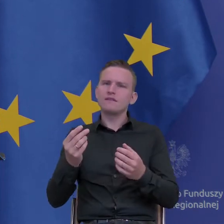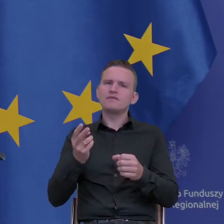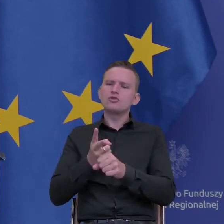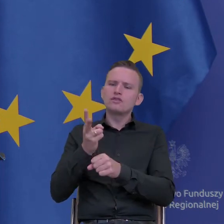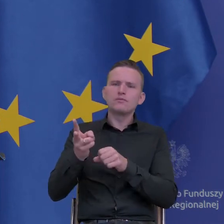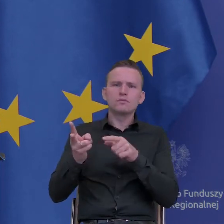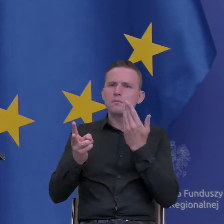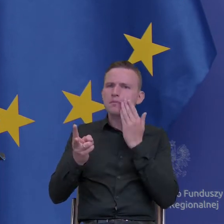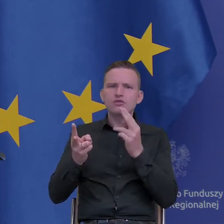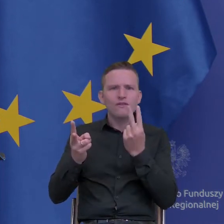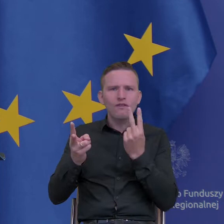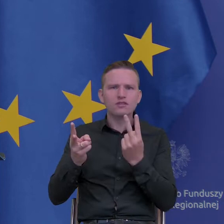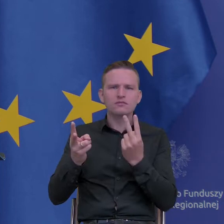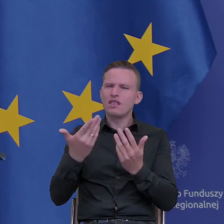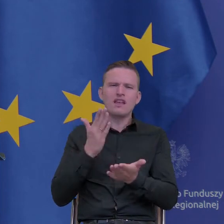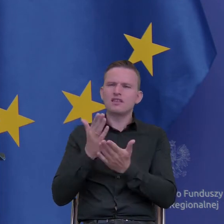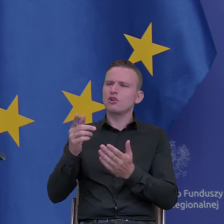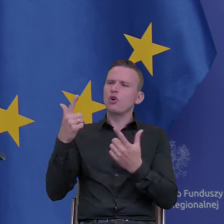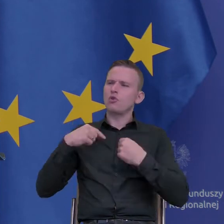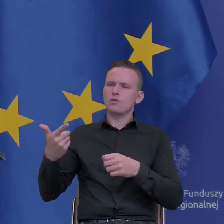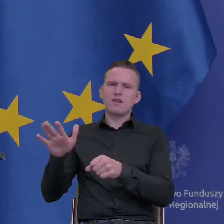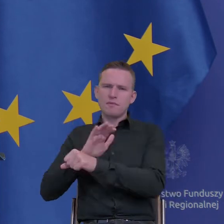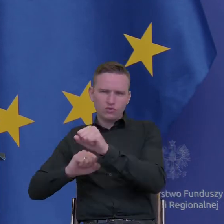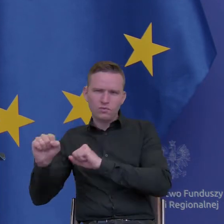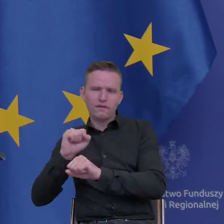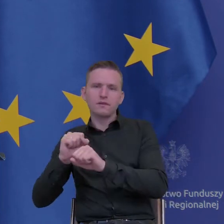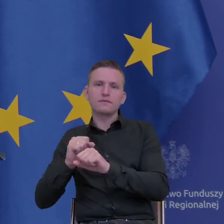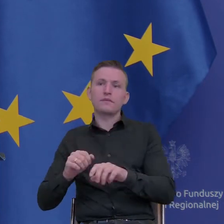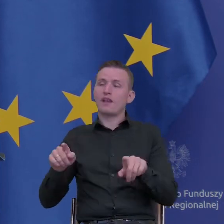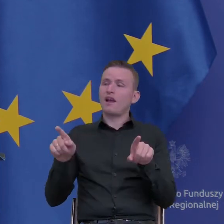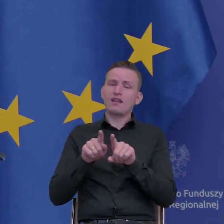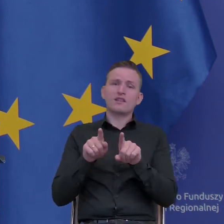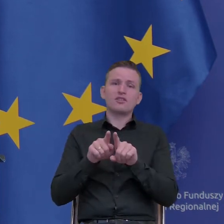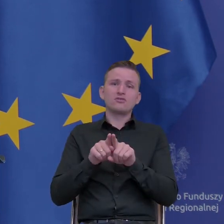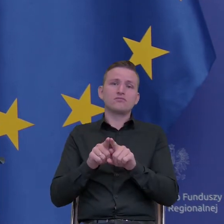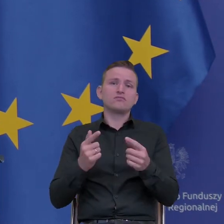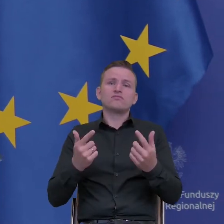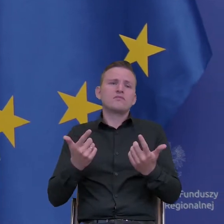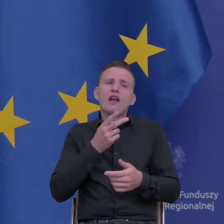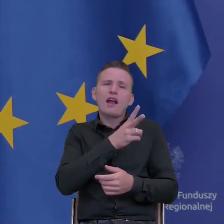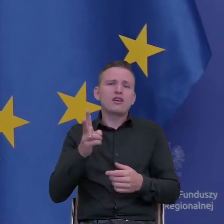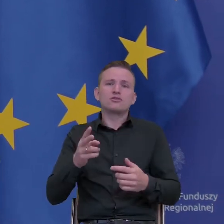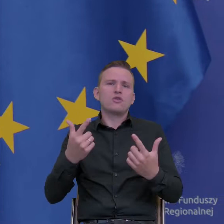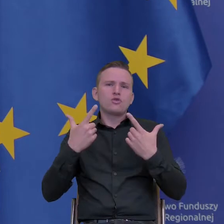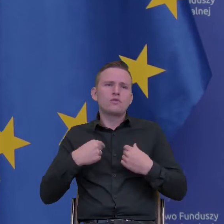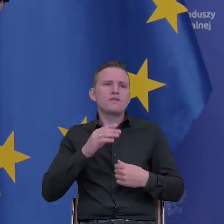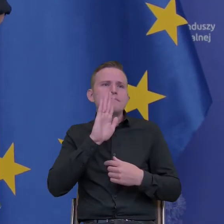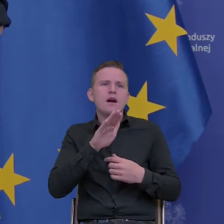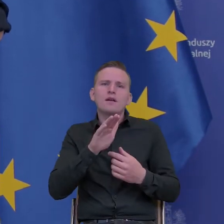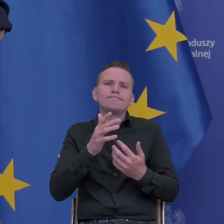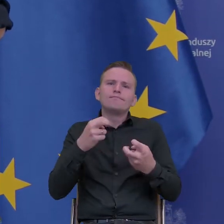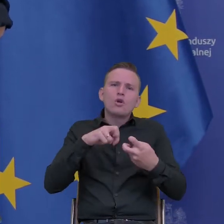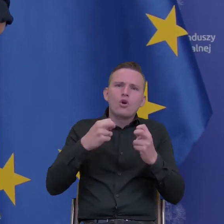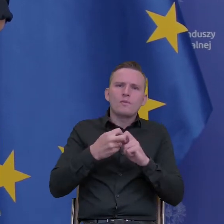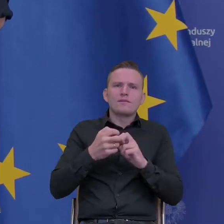życiu każdego człowieka. Nie tylko tego z niepełnosprawnością, ale tego, który po prostu w jakiś sposób ma problem z tym, żeby na